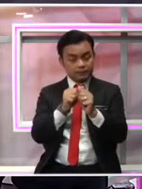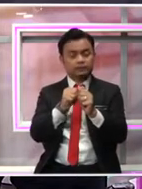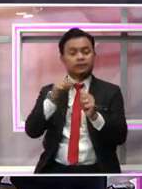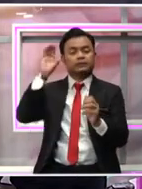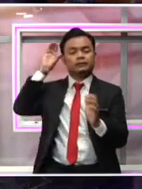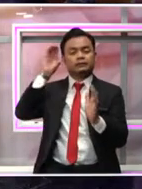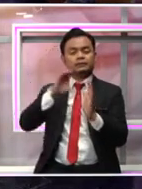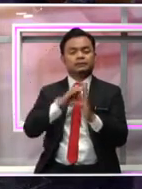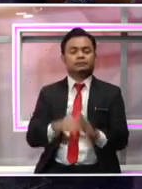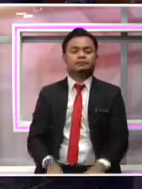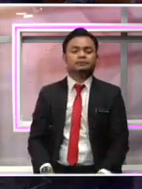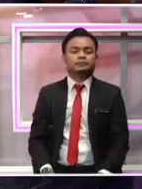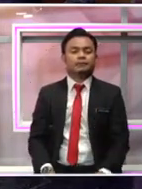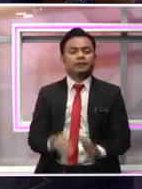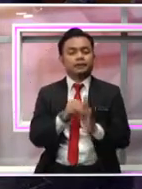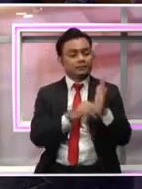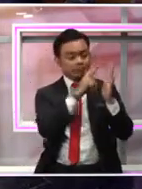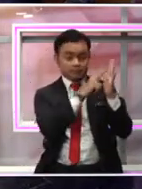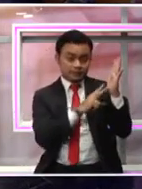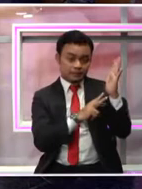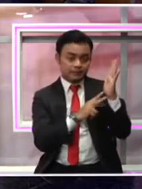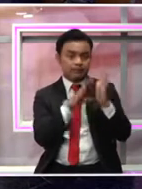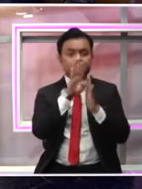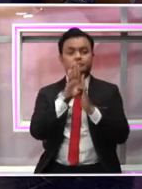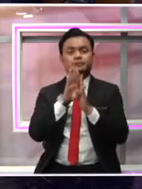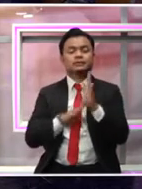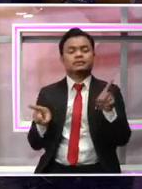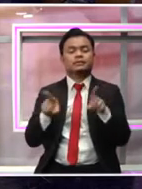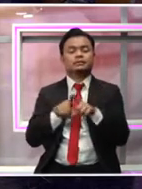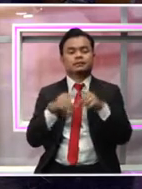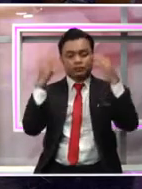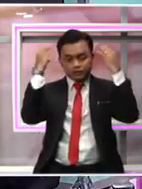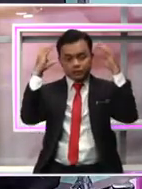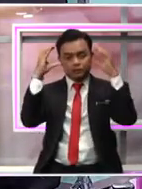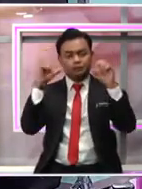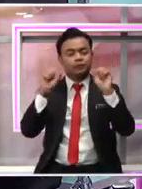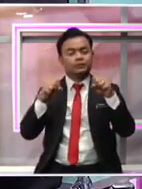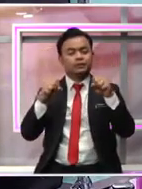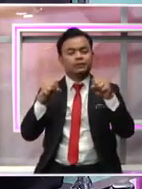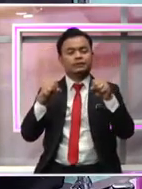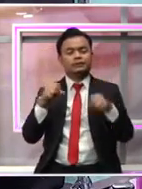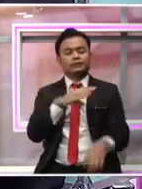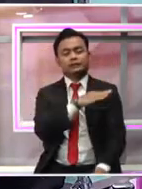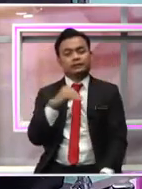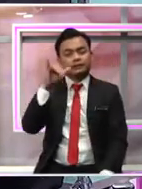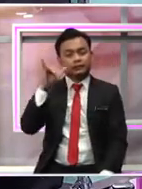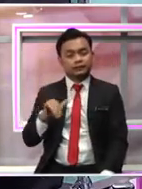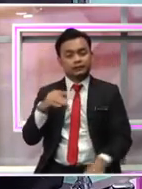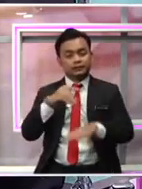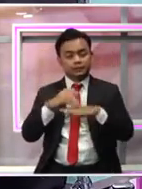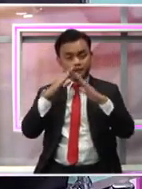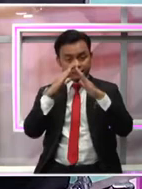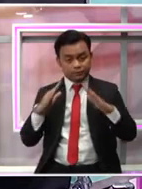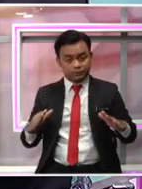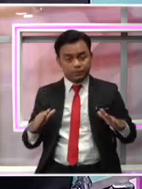bersama cego boleh sego Saya suka membaca Oke bayi dan anak-anak di rumah juga sudah bersedia bersama-sama cekgu